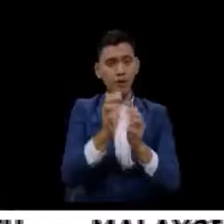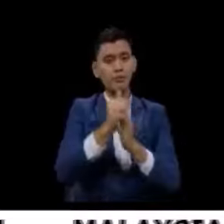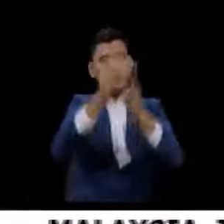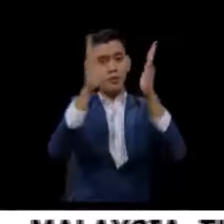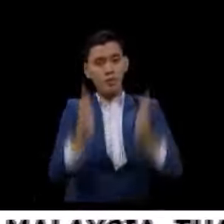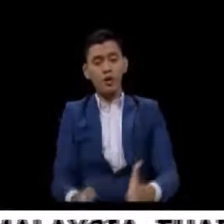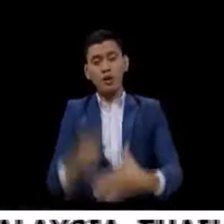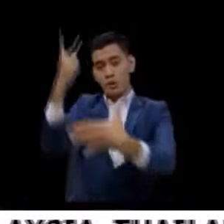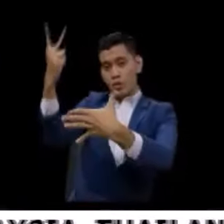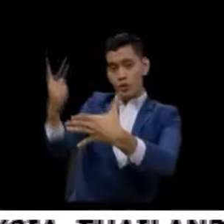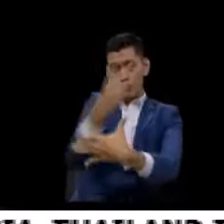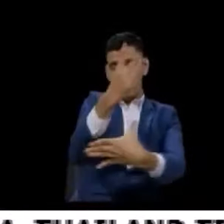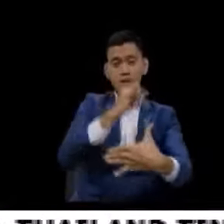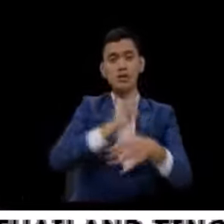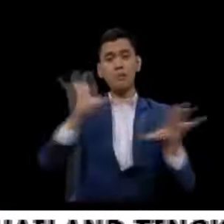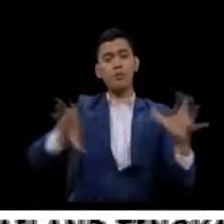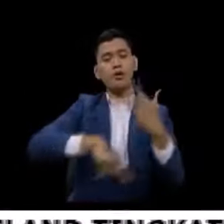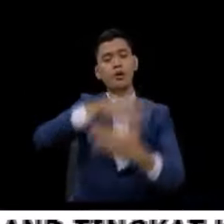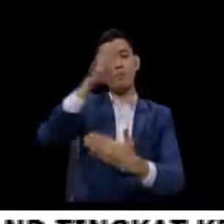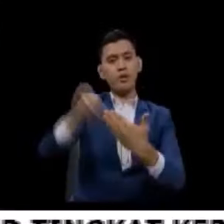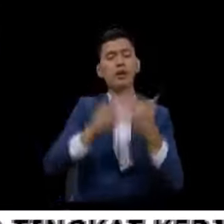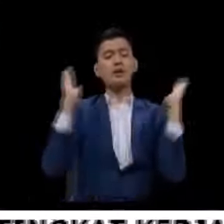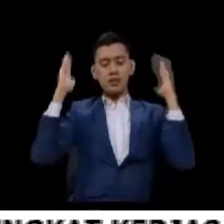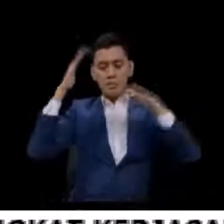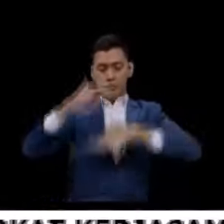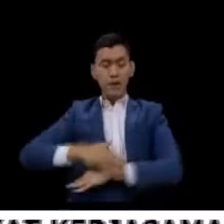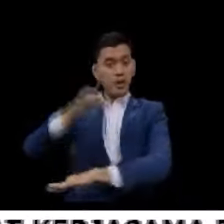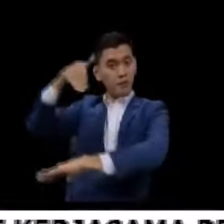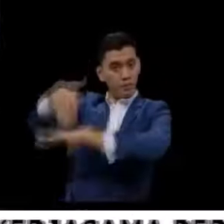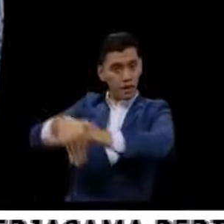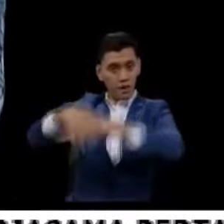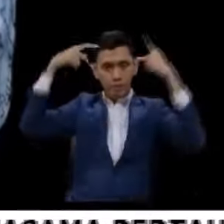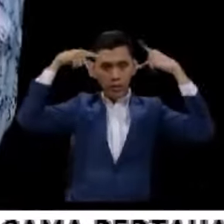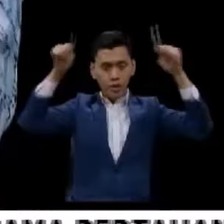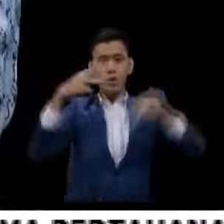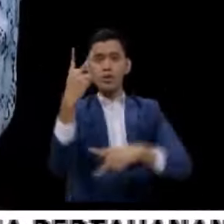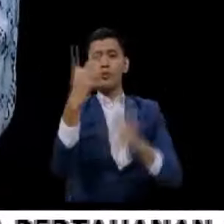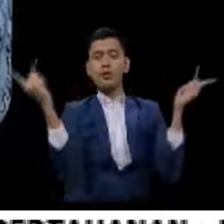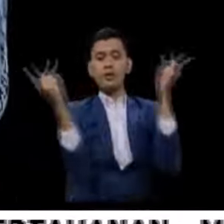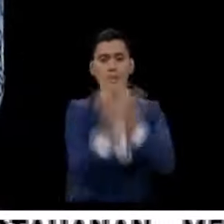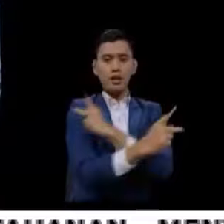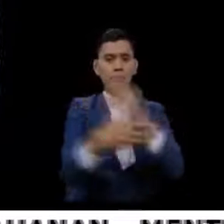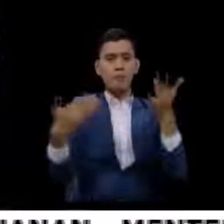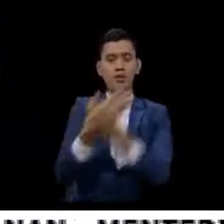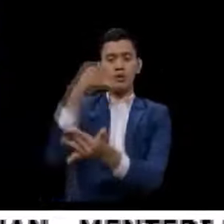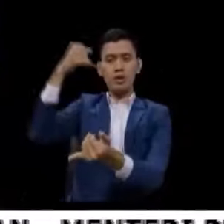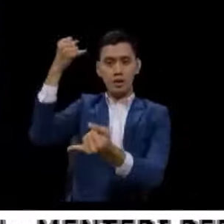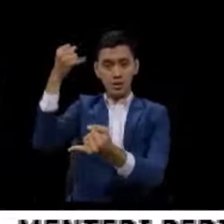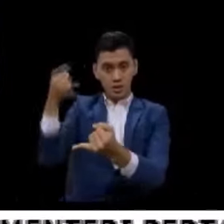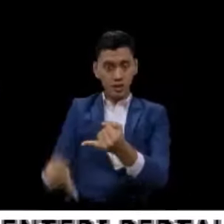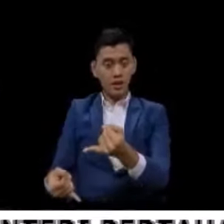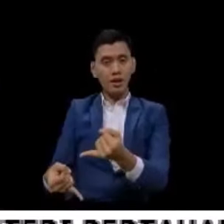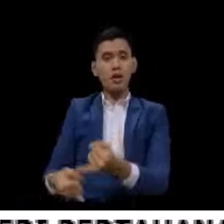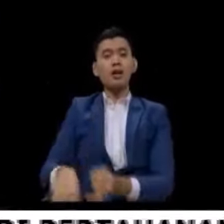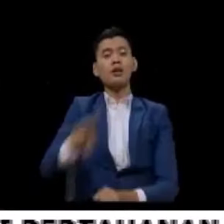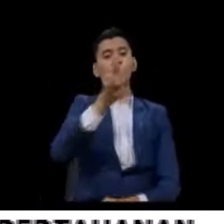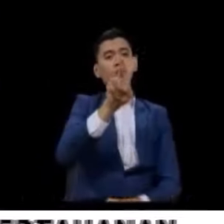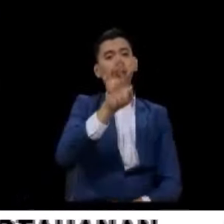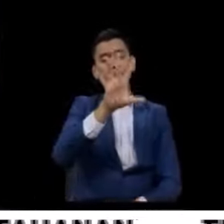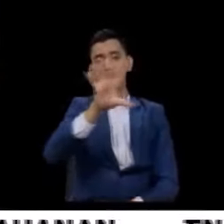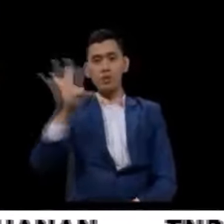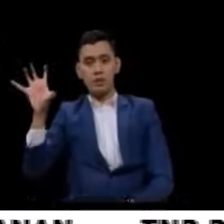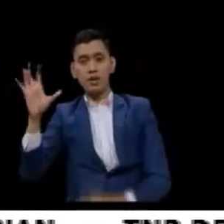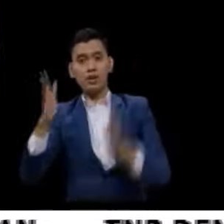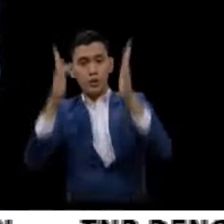site dua bulan sekali memang sayang adakan program yang mulai perdana dan dua kali diadakan bau night yang tak hadir depan 2000 lemon atau bluetooth